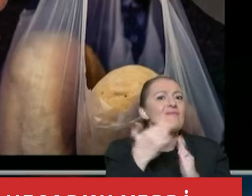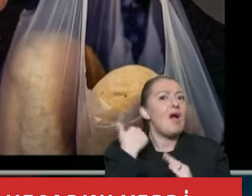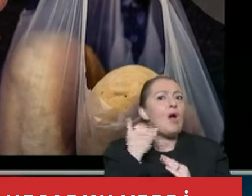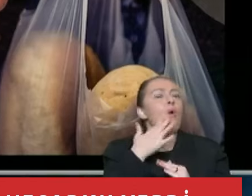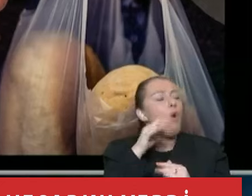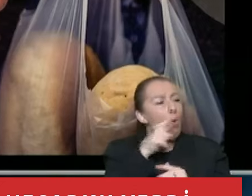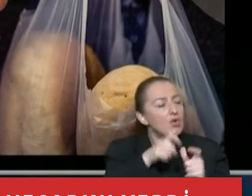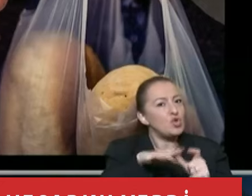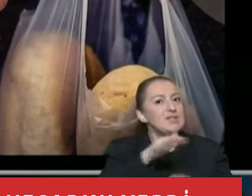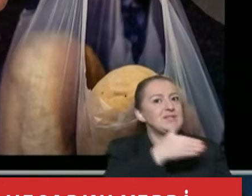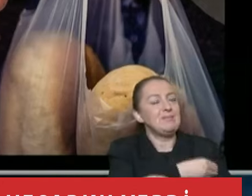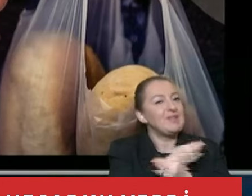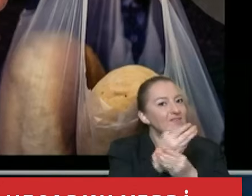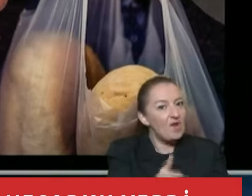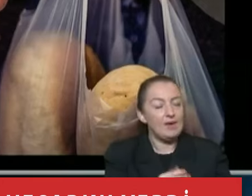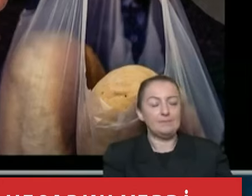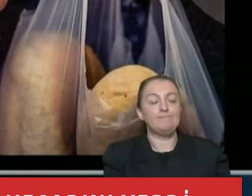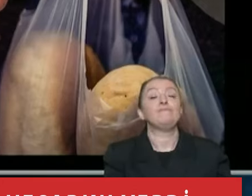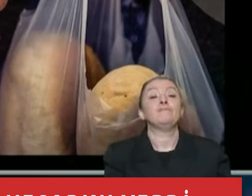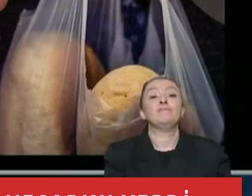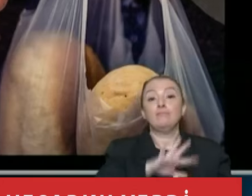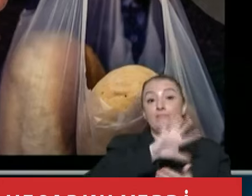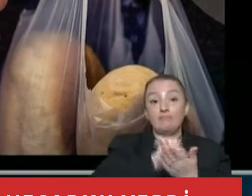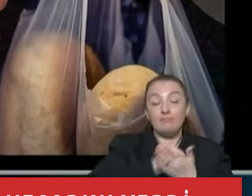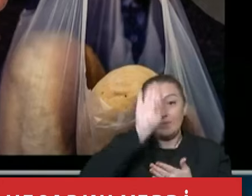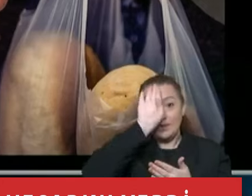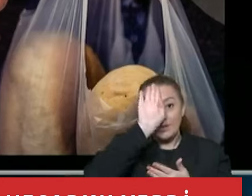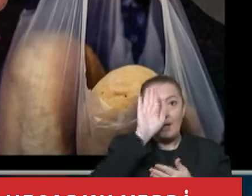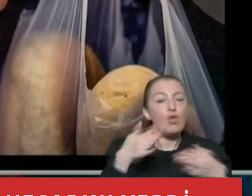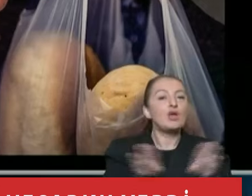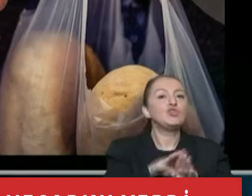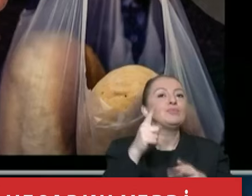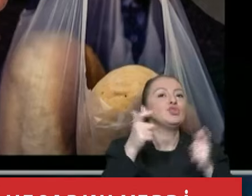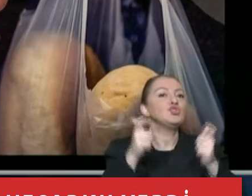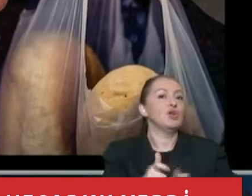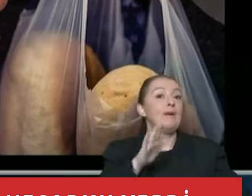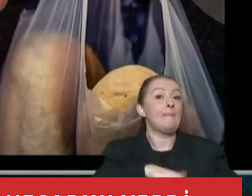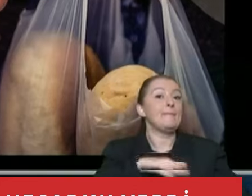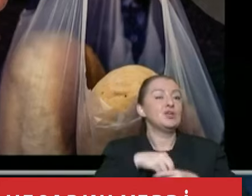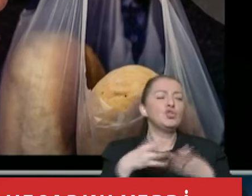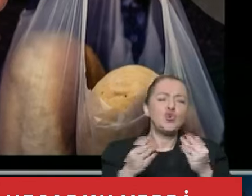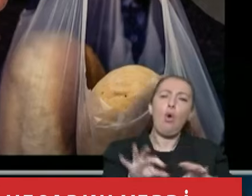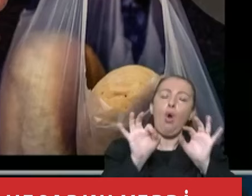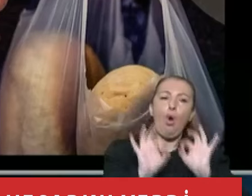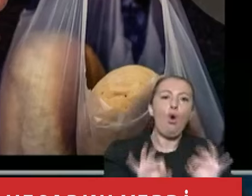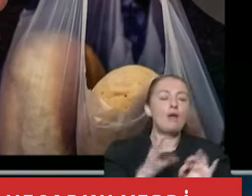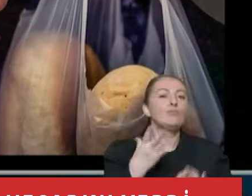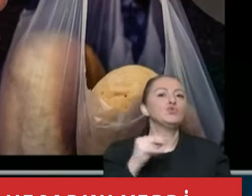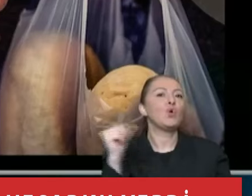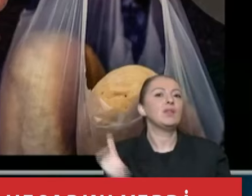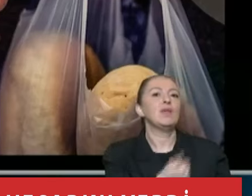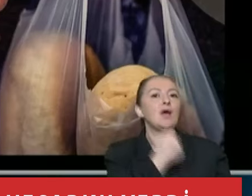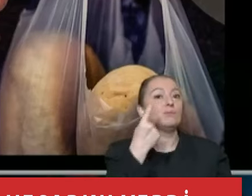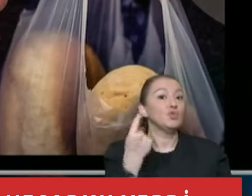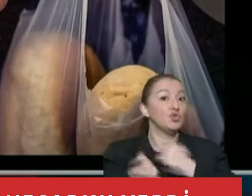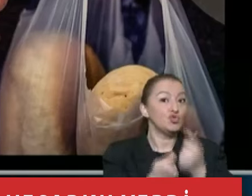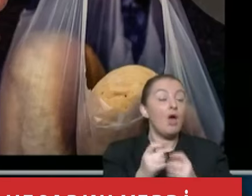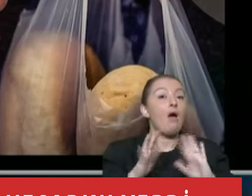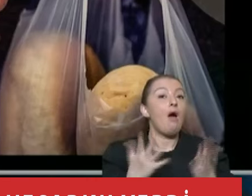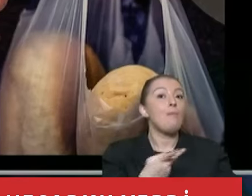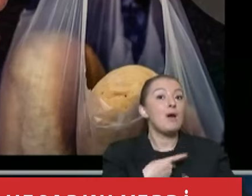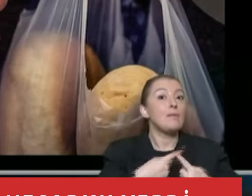sunduk Bütün bunlar İstanbul'u adil bir şehir yapma yolunda Çok önemli çok değerli bir işler ama